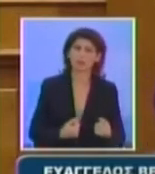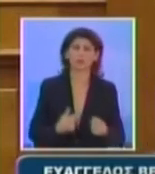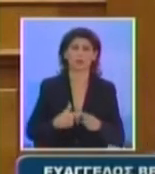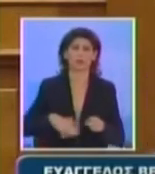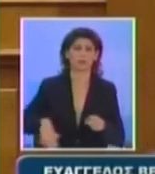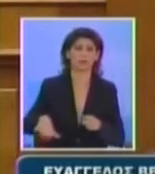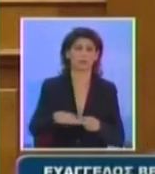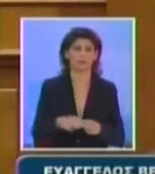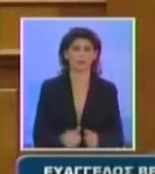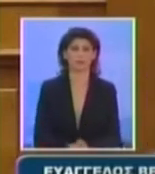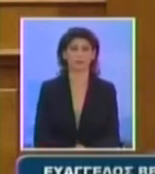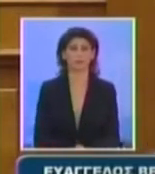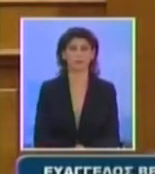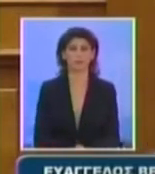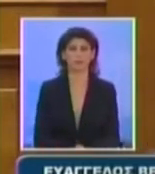ελληνικού λαού.